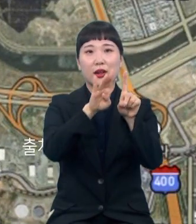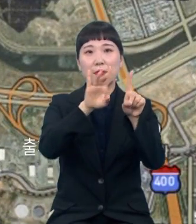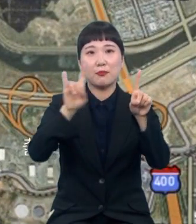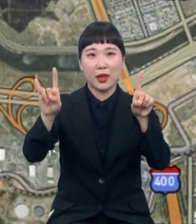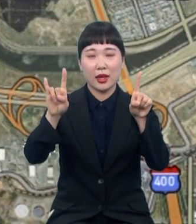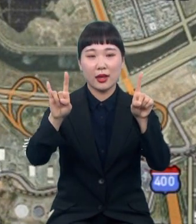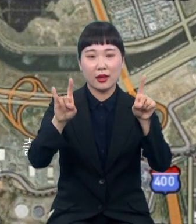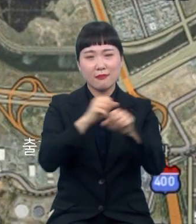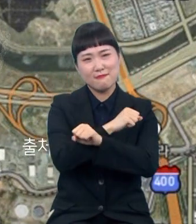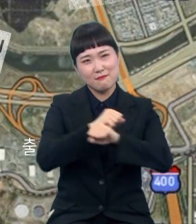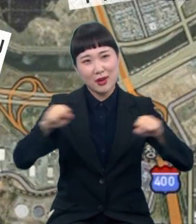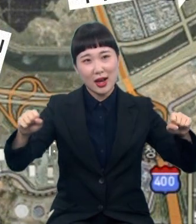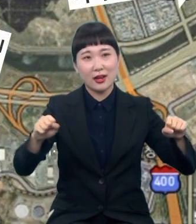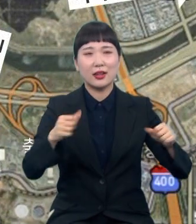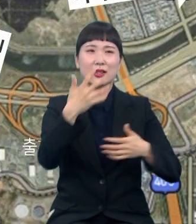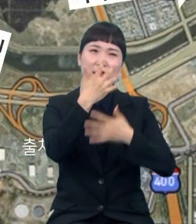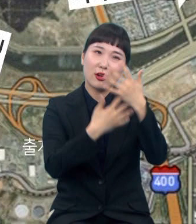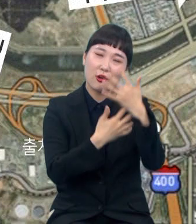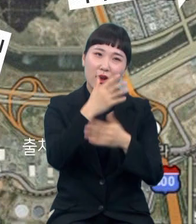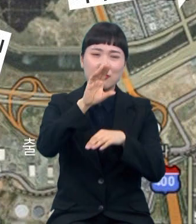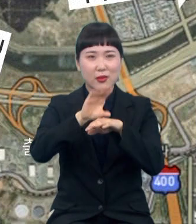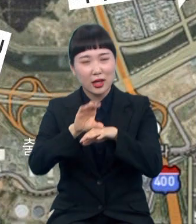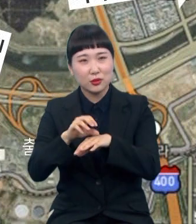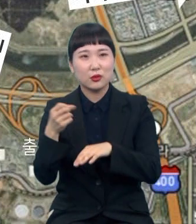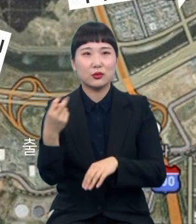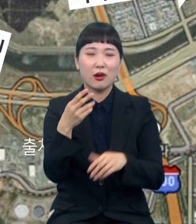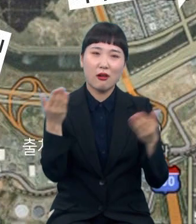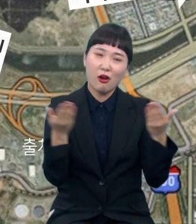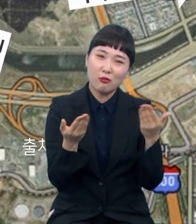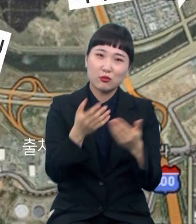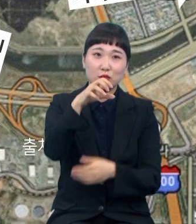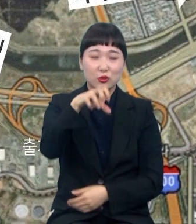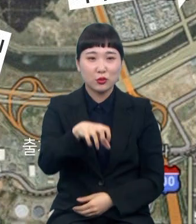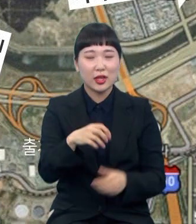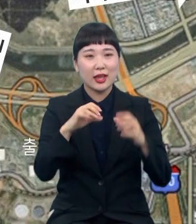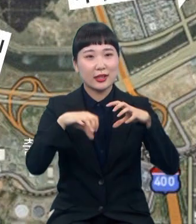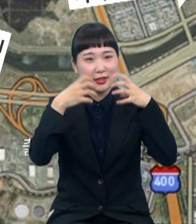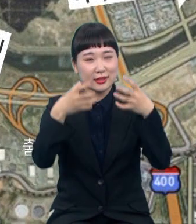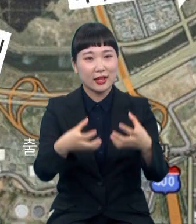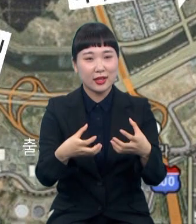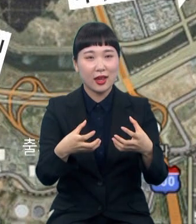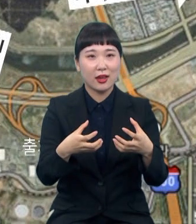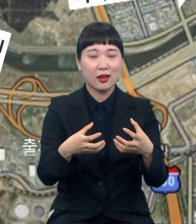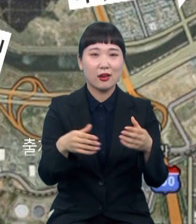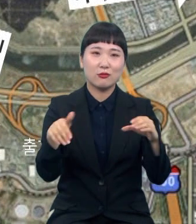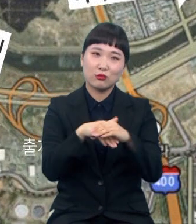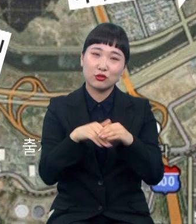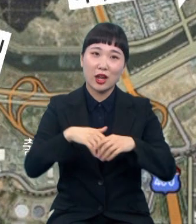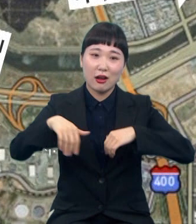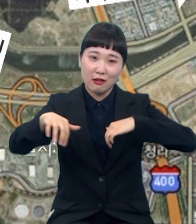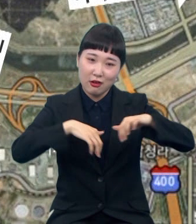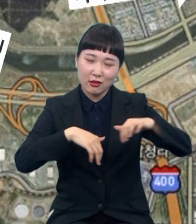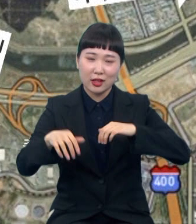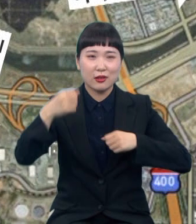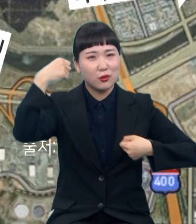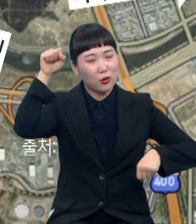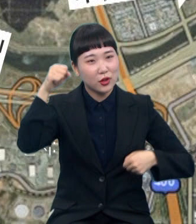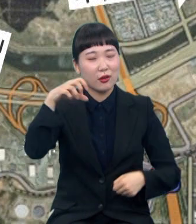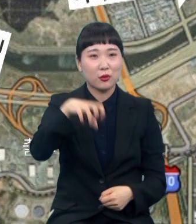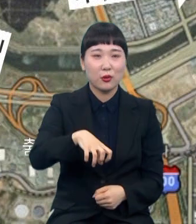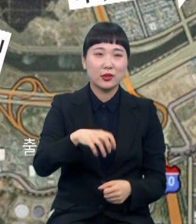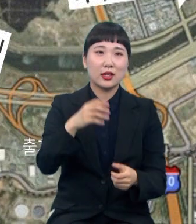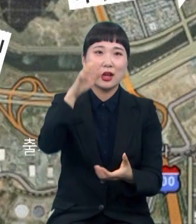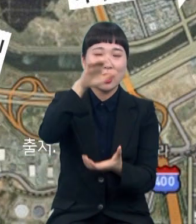스튜디오, 미디어 센터, 업무 시설, 세계 문화 거리, K-POP 공연장 등이 들어서게 되며